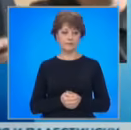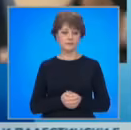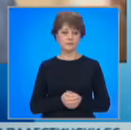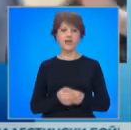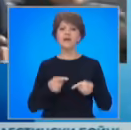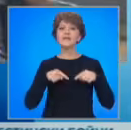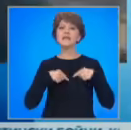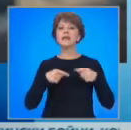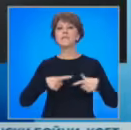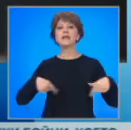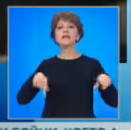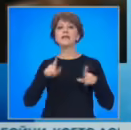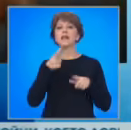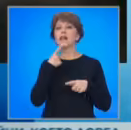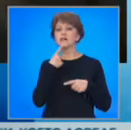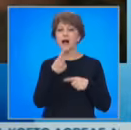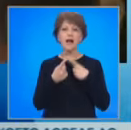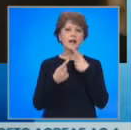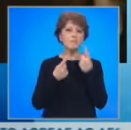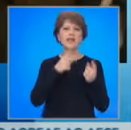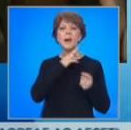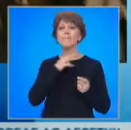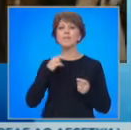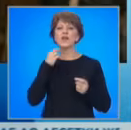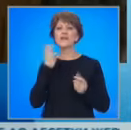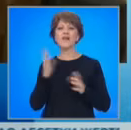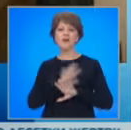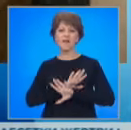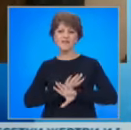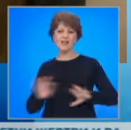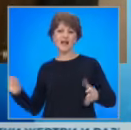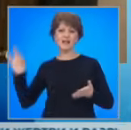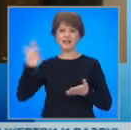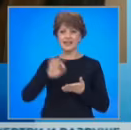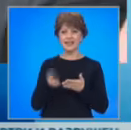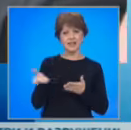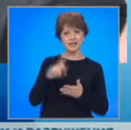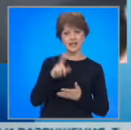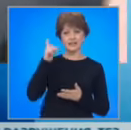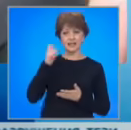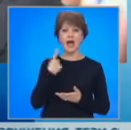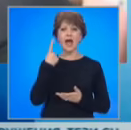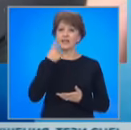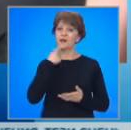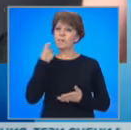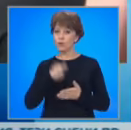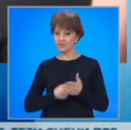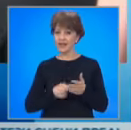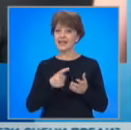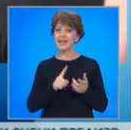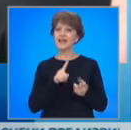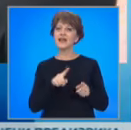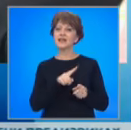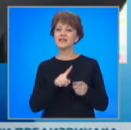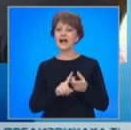В съдебна зала бяха разпитани и полицаите, които са се отзовали веднага след подаването на сигнала. Единият от тях потвърди тезата на Кристиян